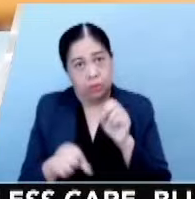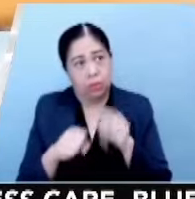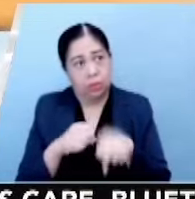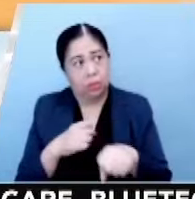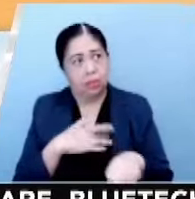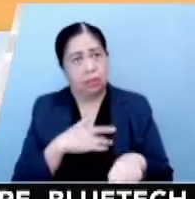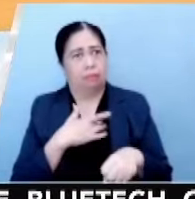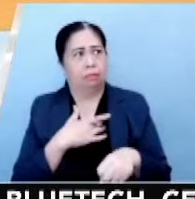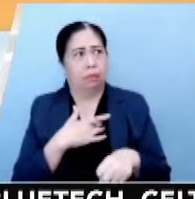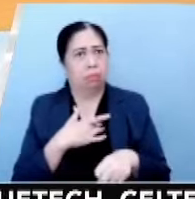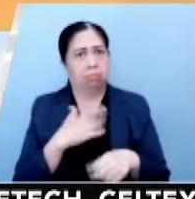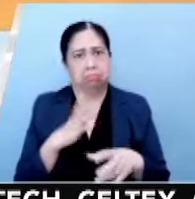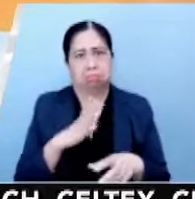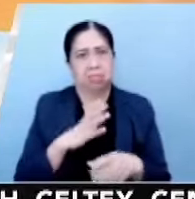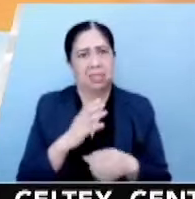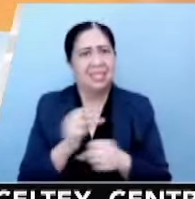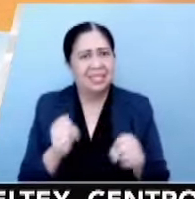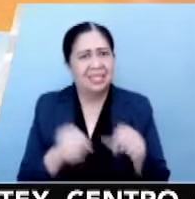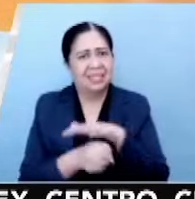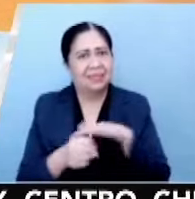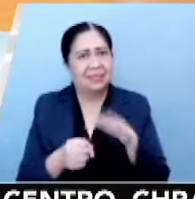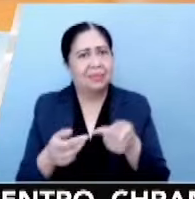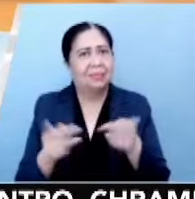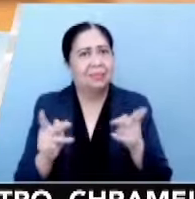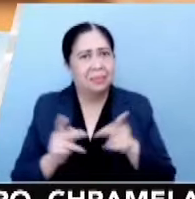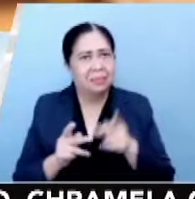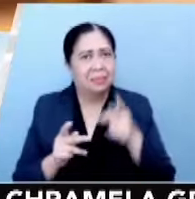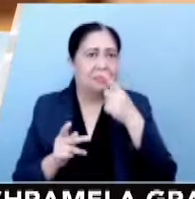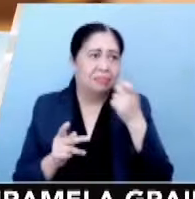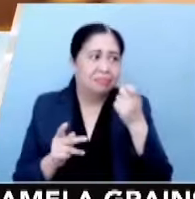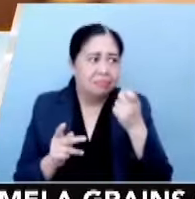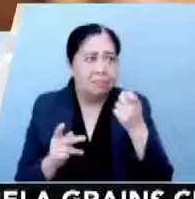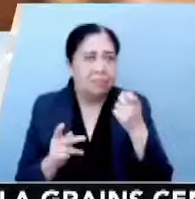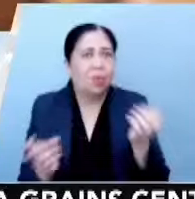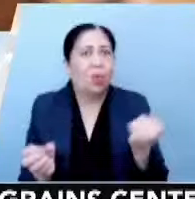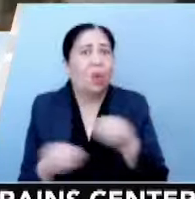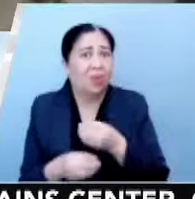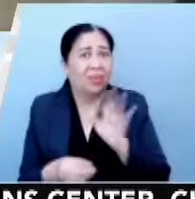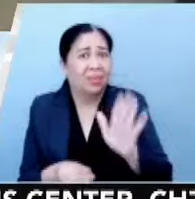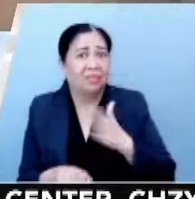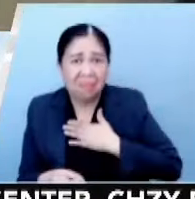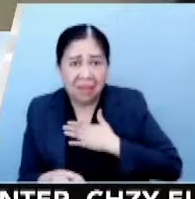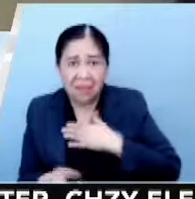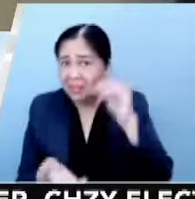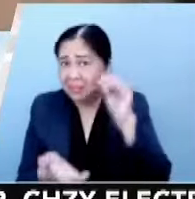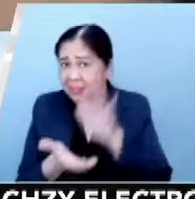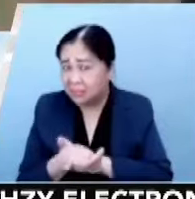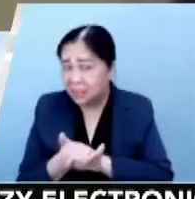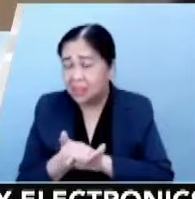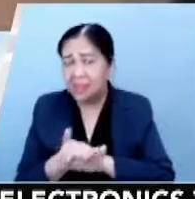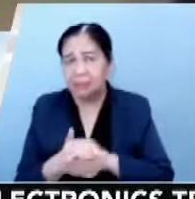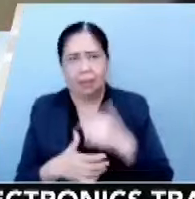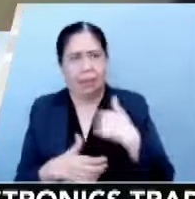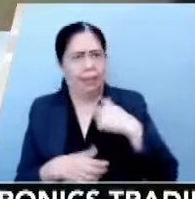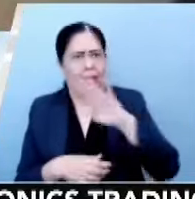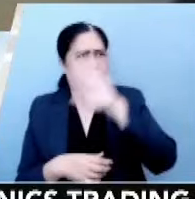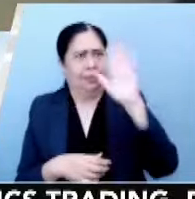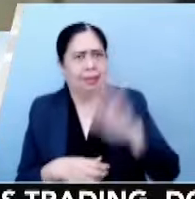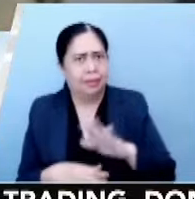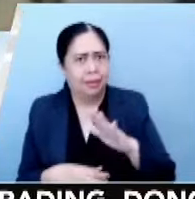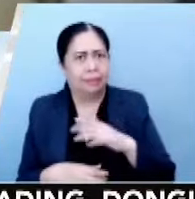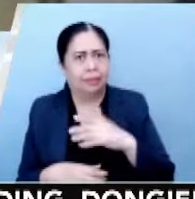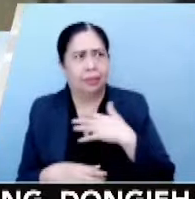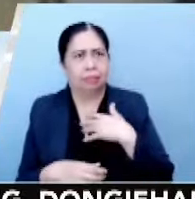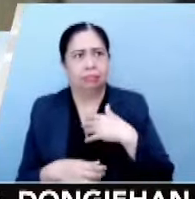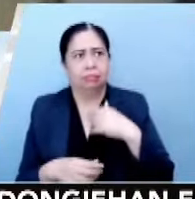safe place yon because opisina po ng asawa ko. It was never my intention